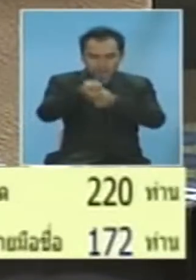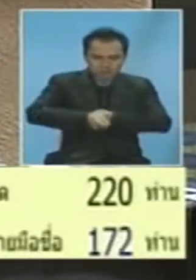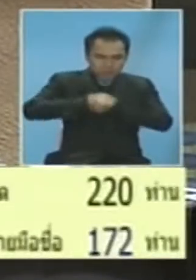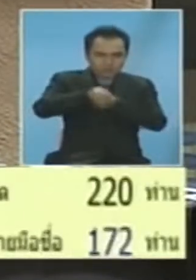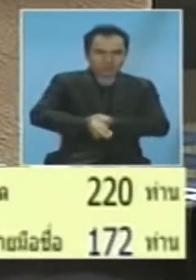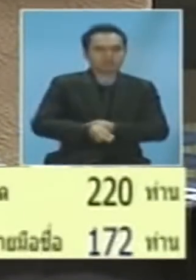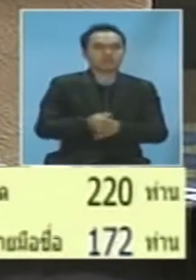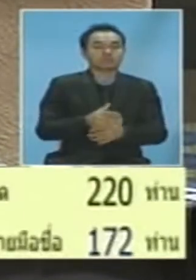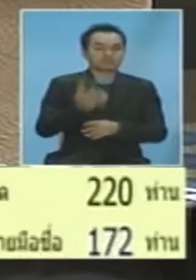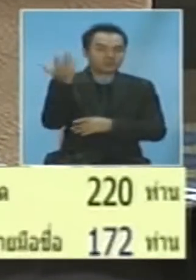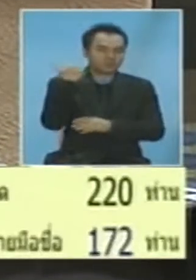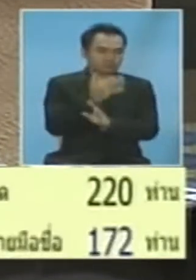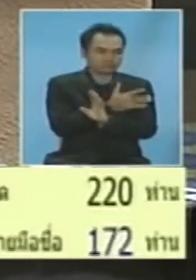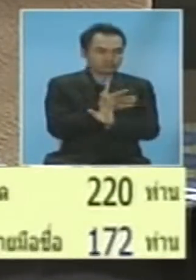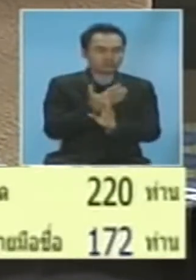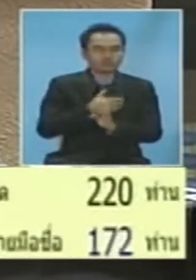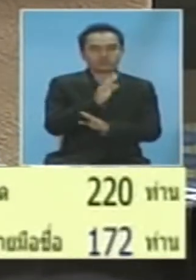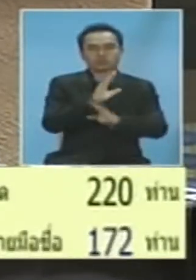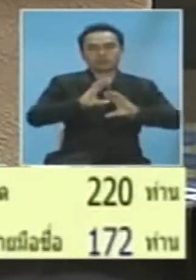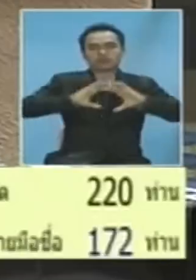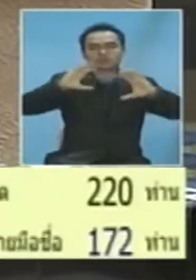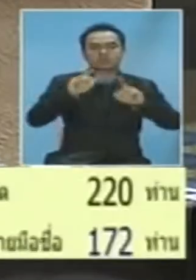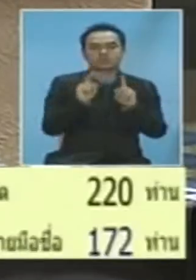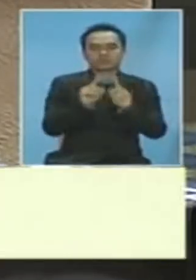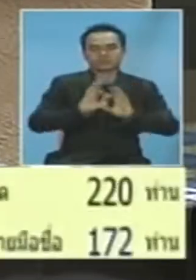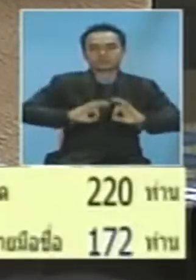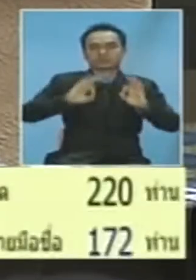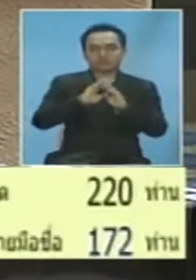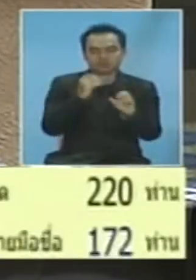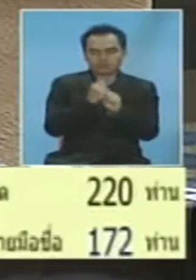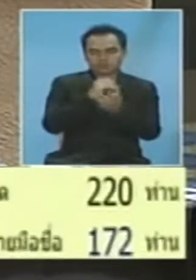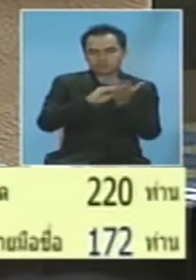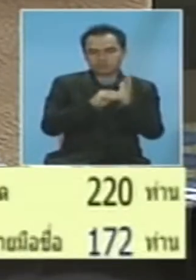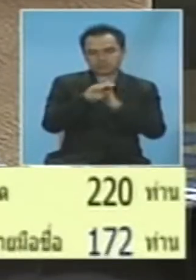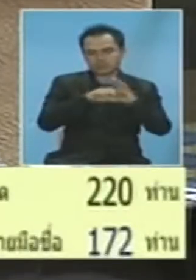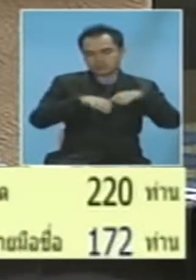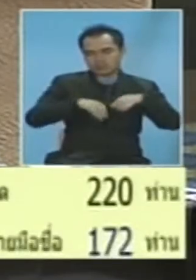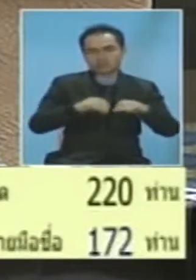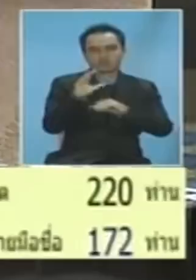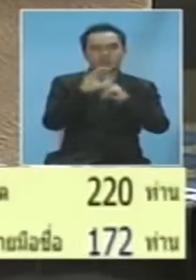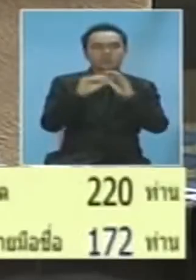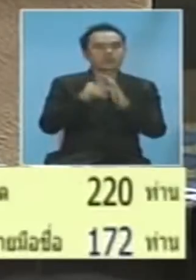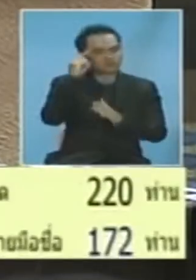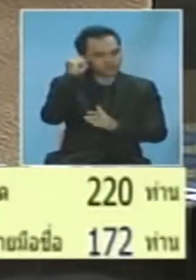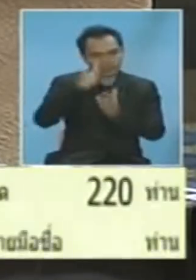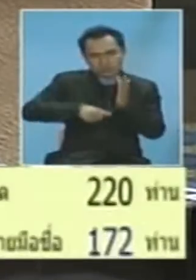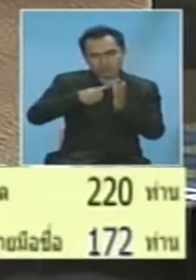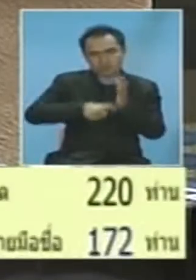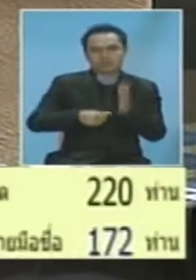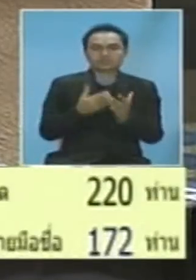านี้ก็ได้มีการดำเนินการในโครงการประกันความเสี่ยงรา